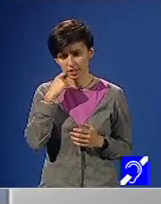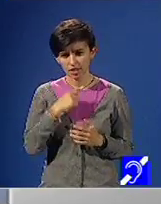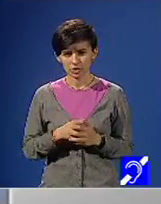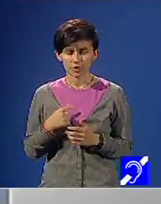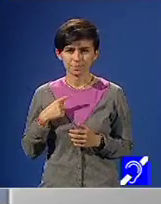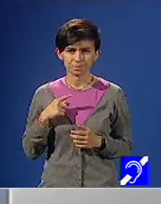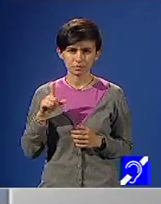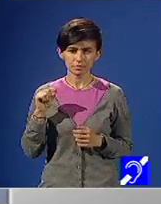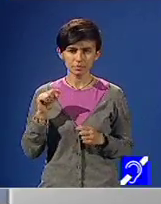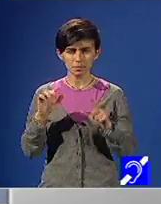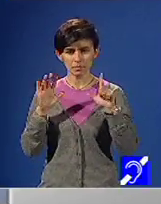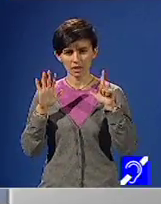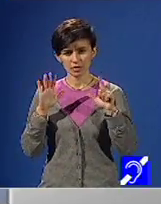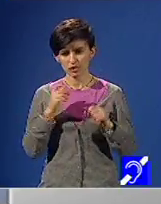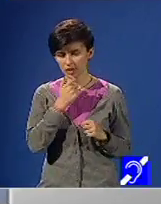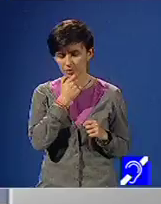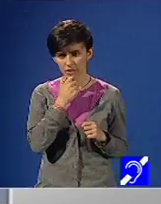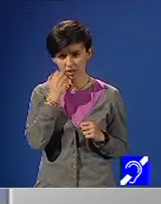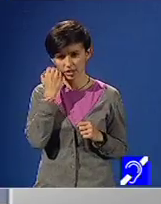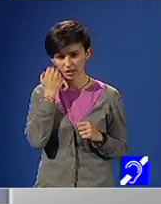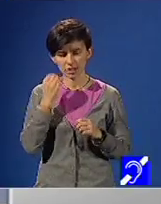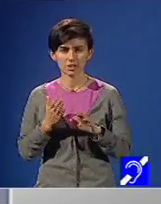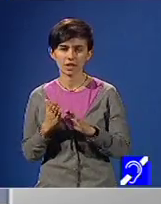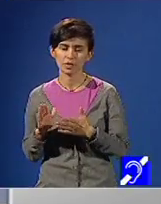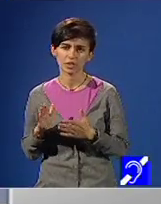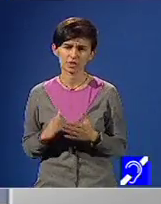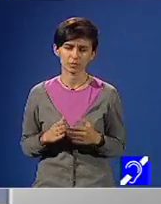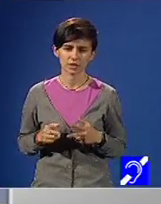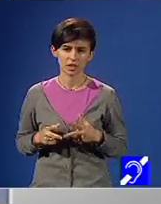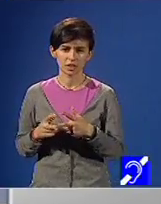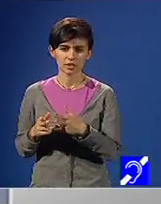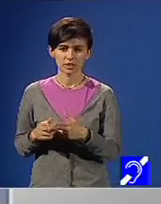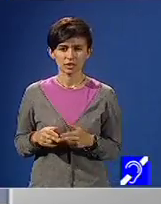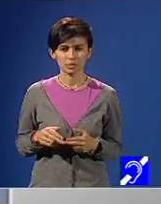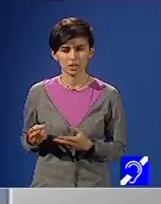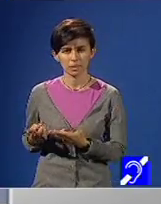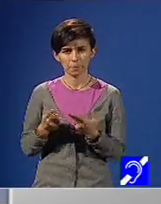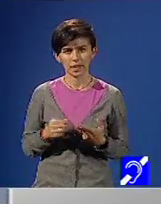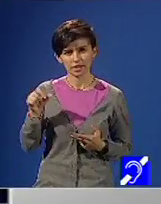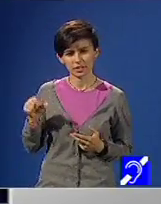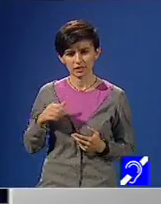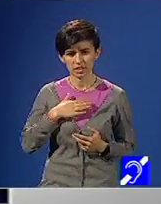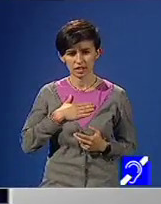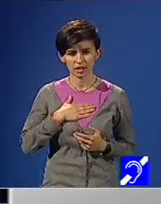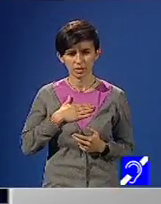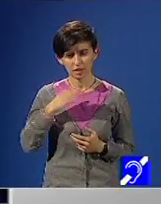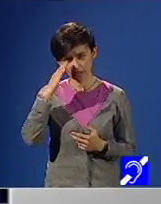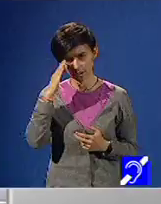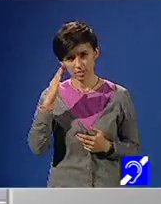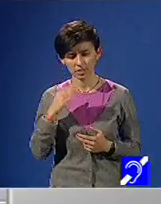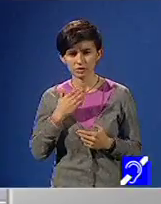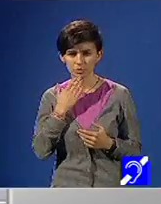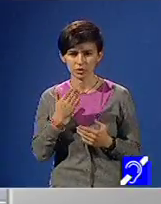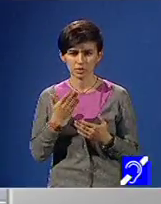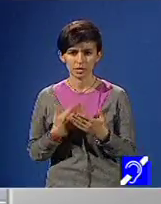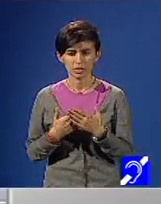sunt 27 de când maltezii au pornit la drum. Mirela Codreanu, invitata mea, te salut, Mirela, îți mulțumim foarte mult că ești alături de noi și